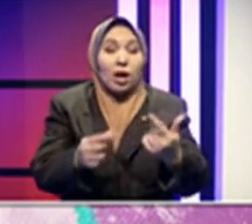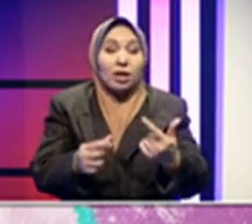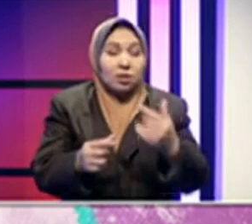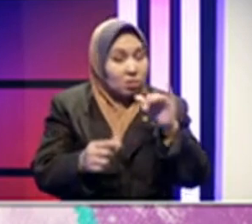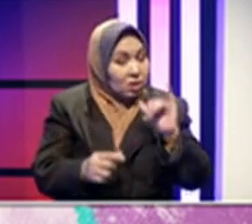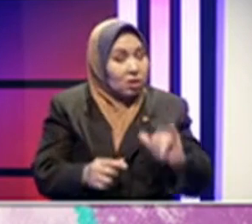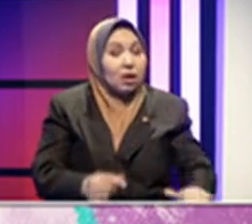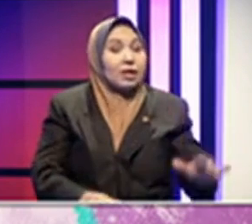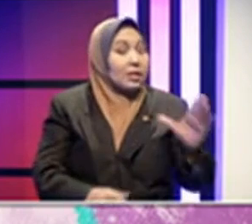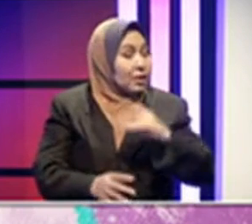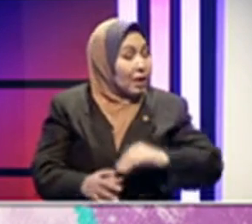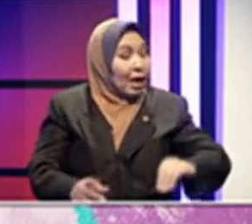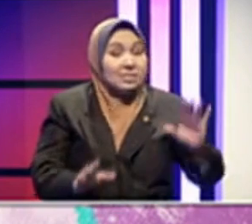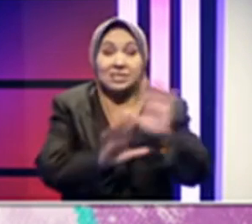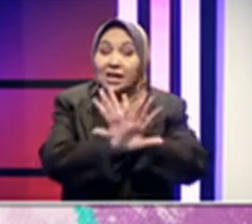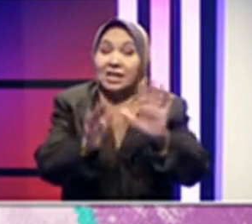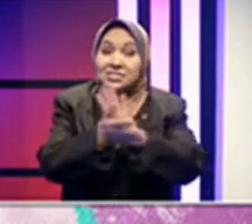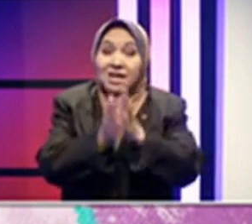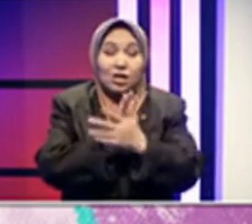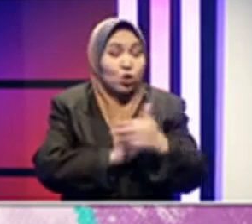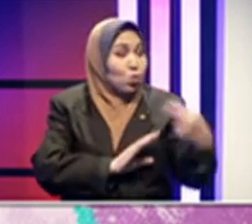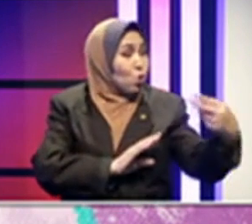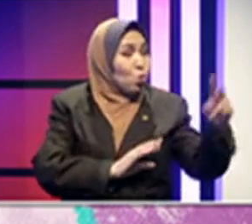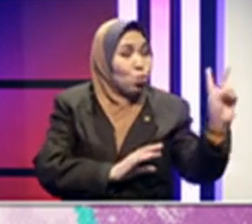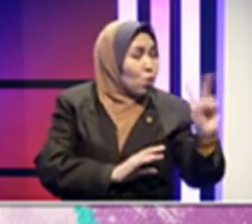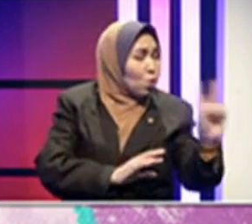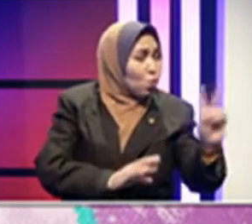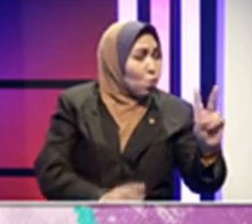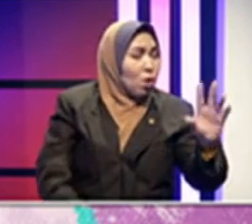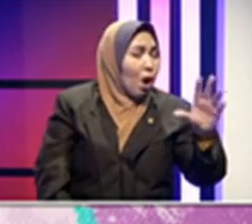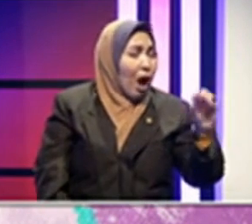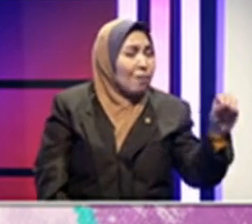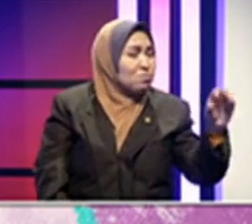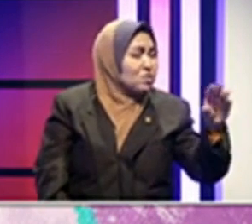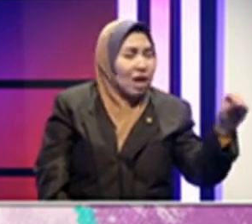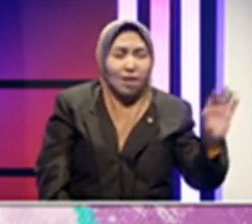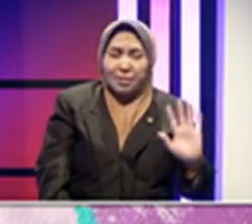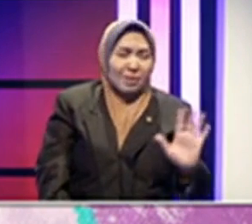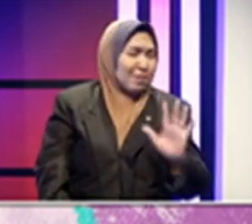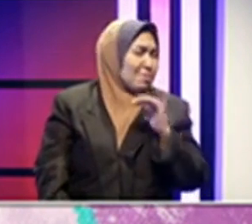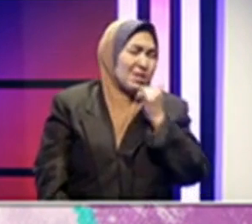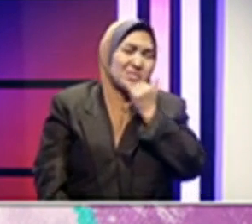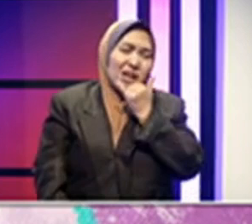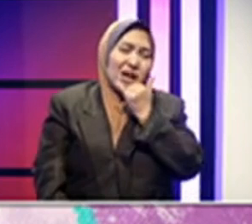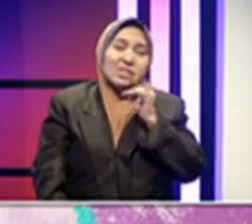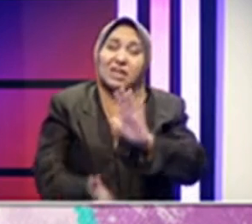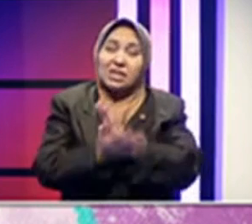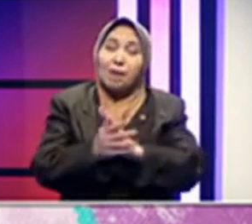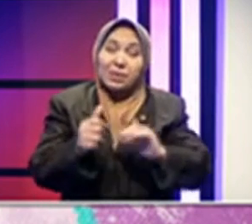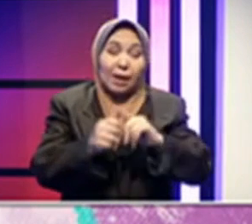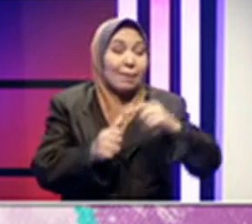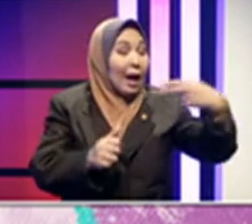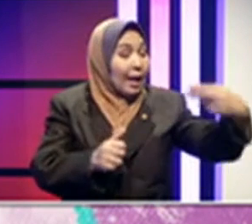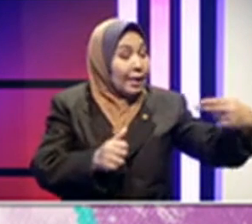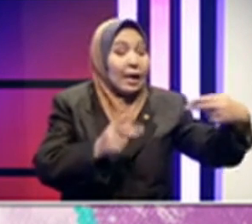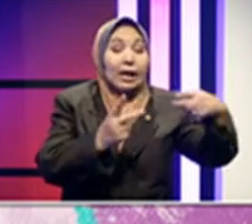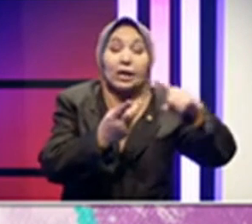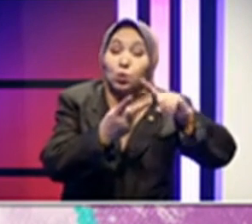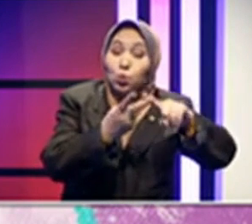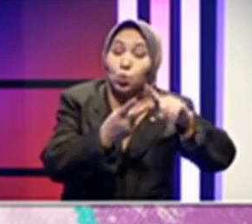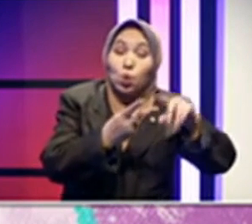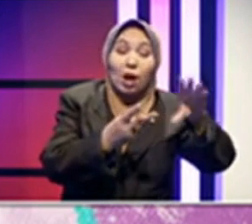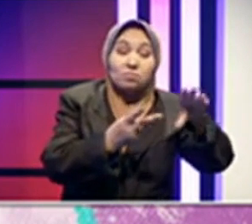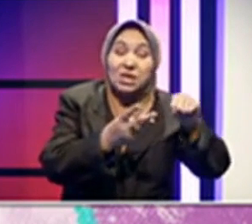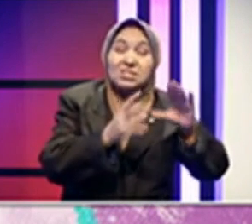dan juga tapi jangan jadi dudu Hamzah tokopo AM2 hamzah Jadi yang pertama air yang kedua Hamzah